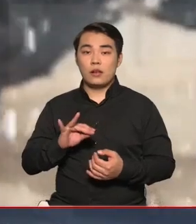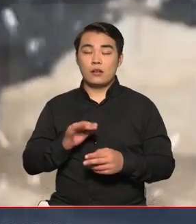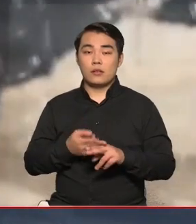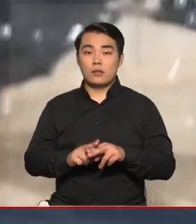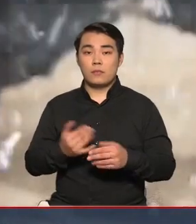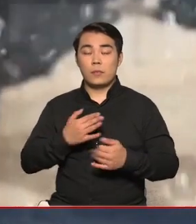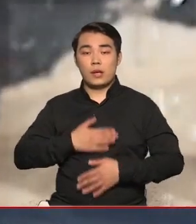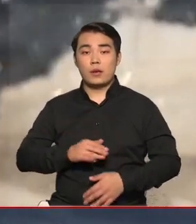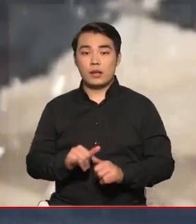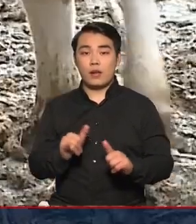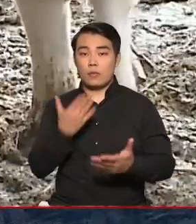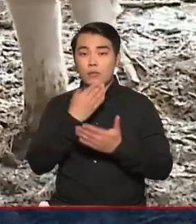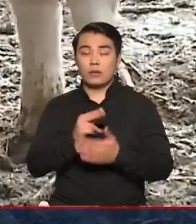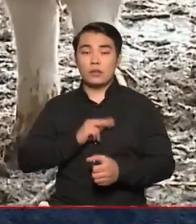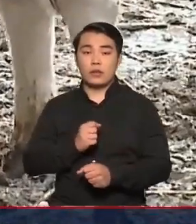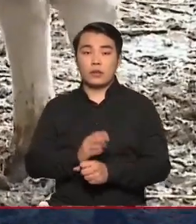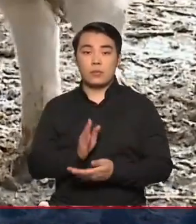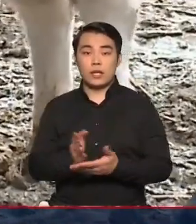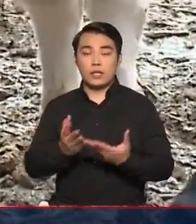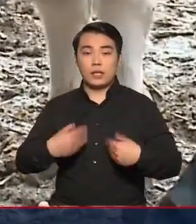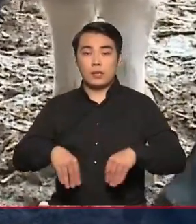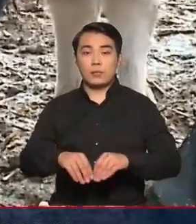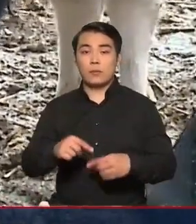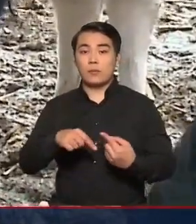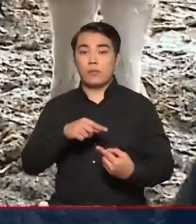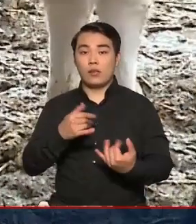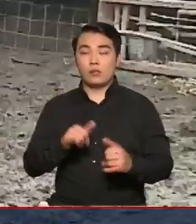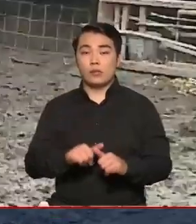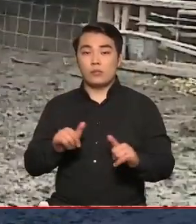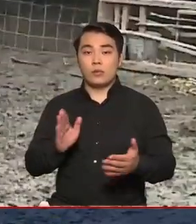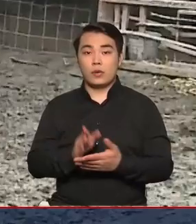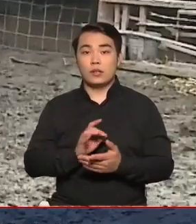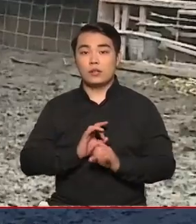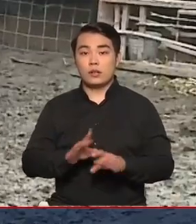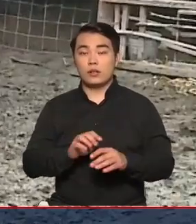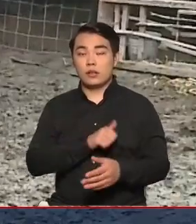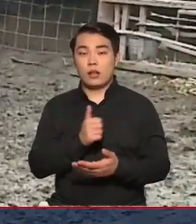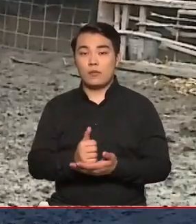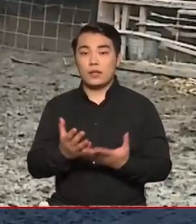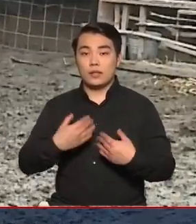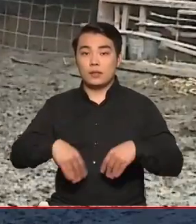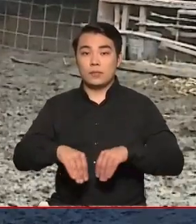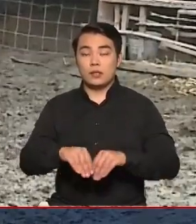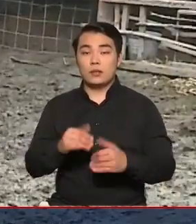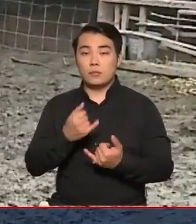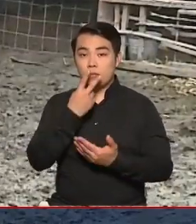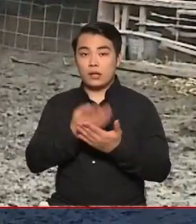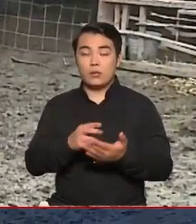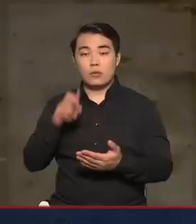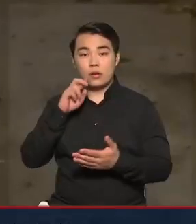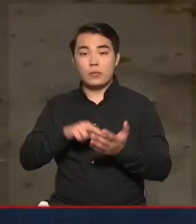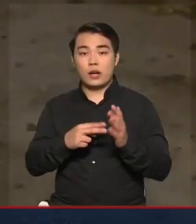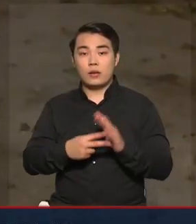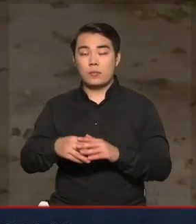этом, развиваем свое дело. Семейный бизнес сегодня пошел в гору, говорит глава семьи. Госпрограмма помогла многим в